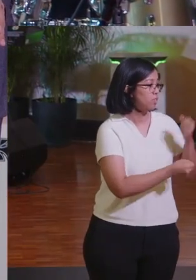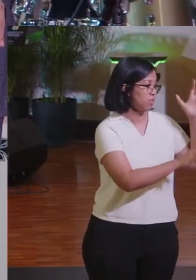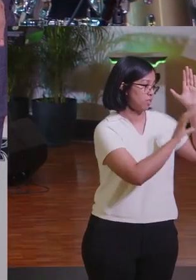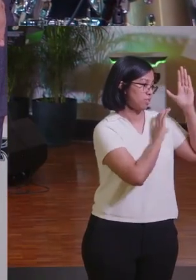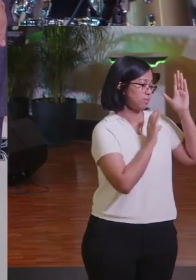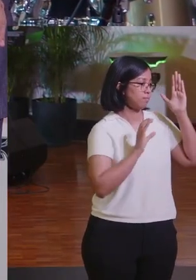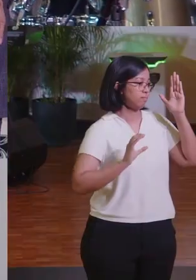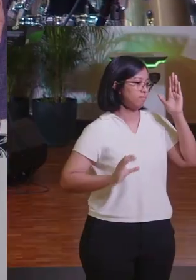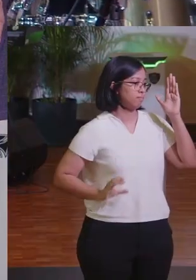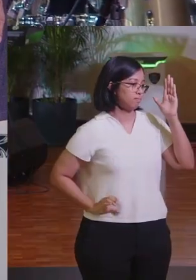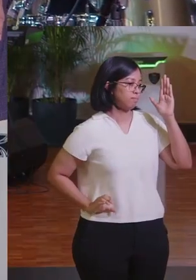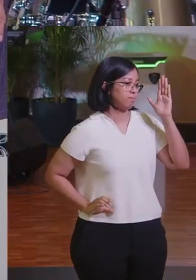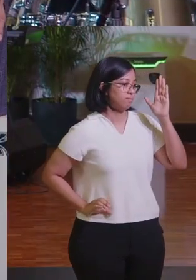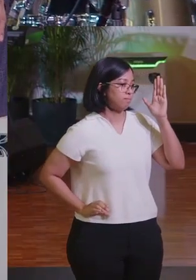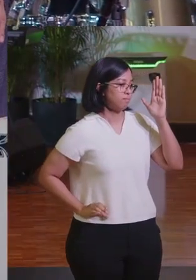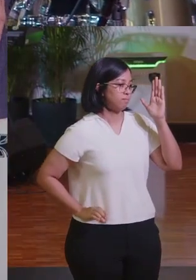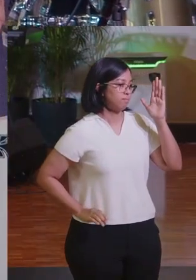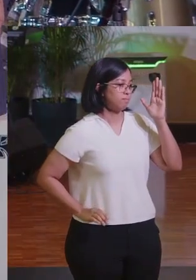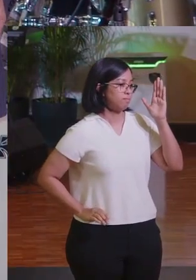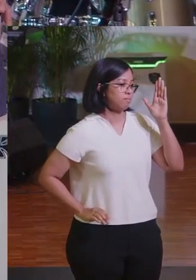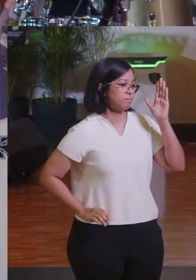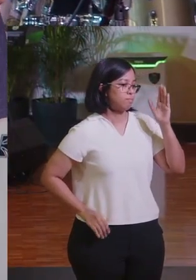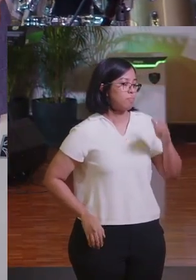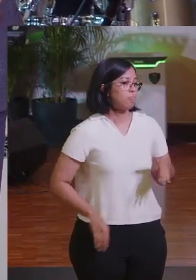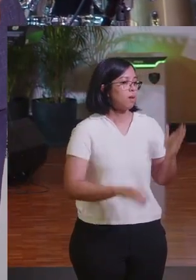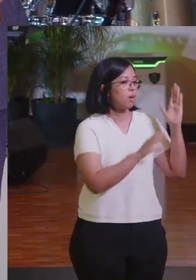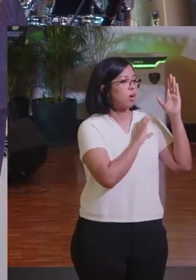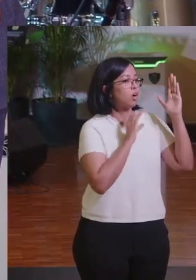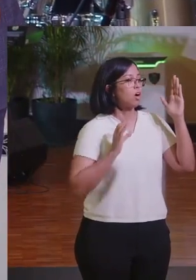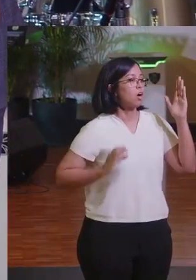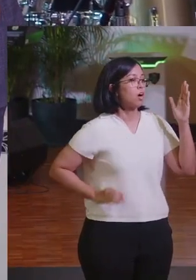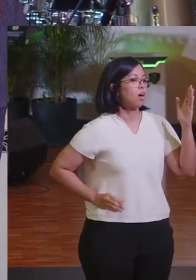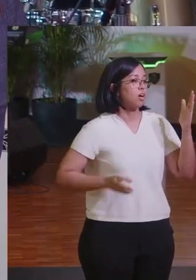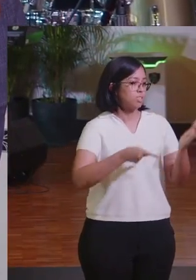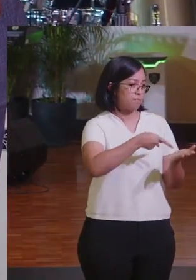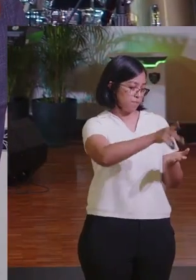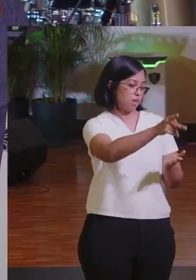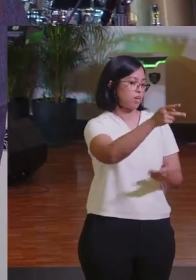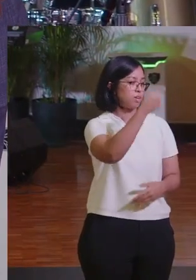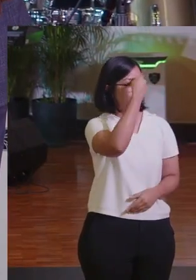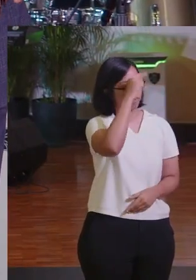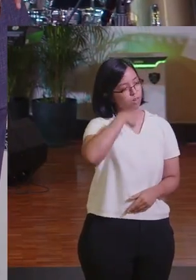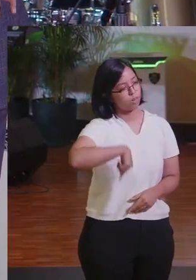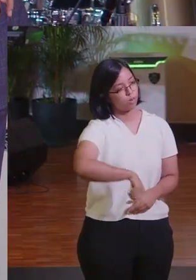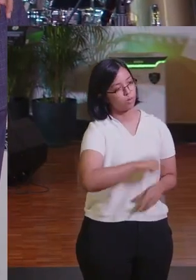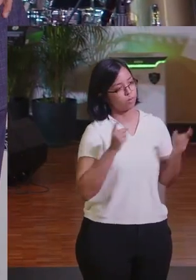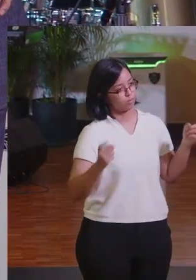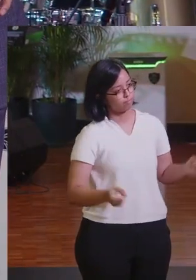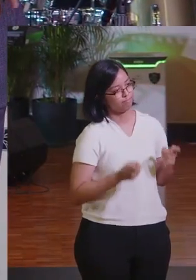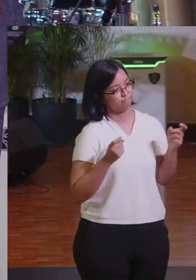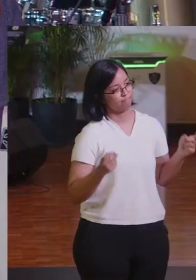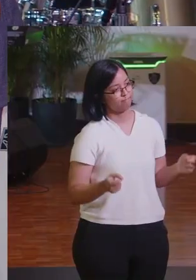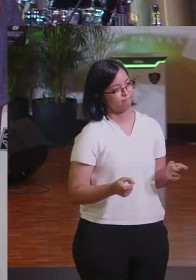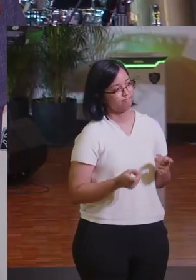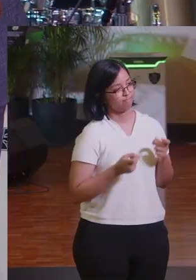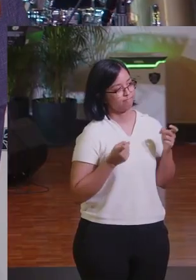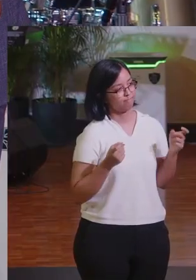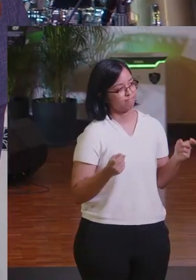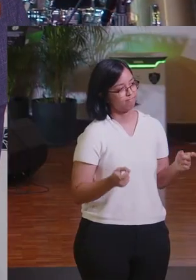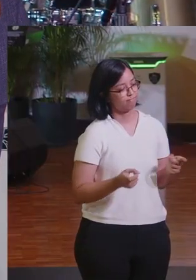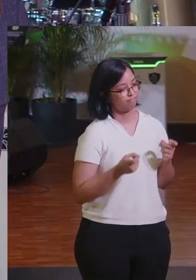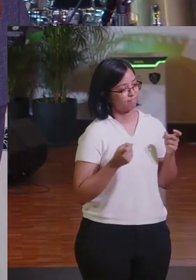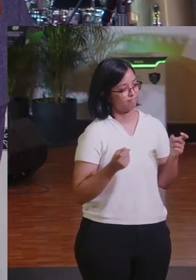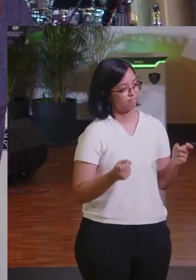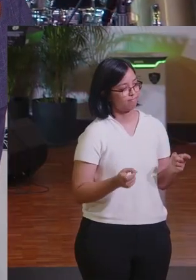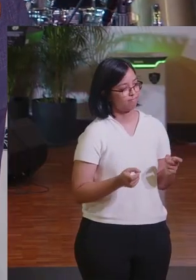Sinasalarawan po si Kristo na siyang nagbayad ng ating kasalanan. Ang ating kasalanan po ay napapatawad